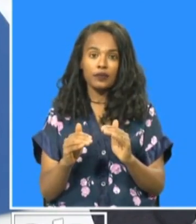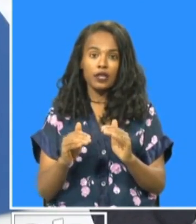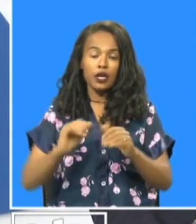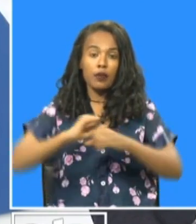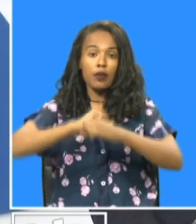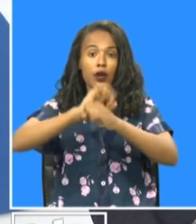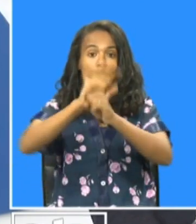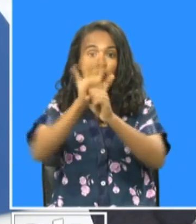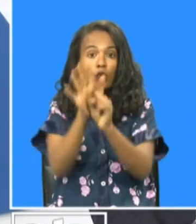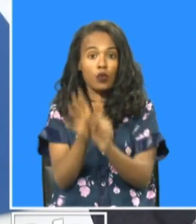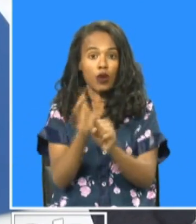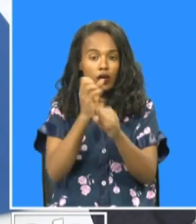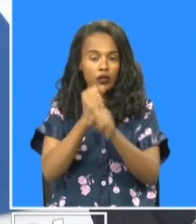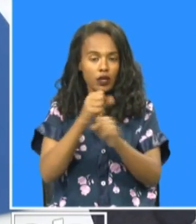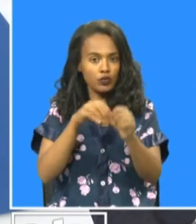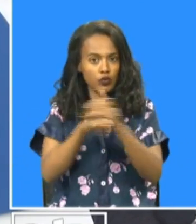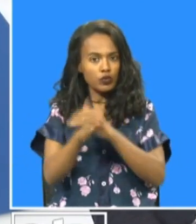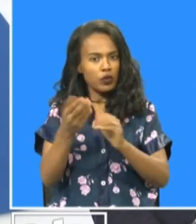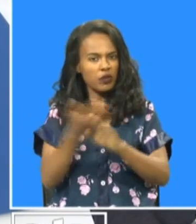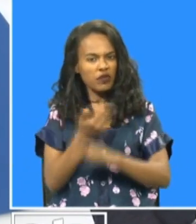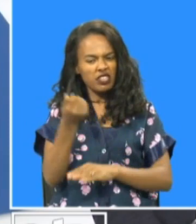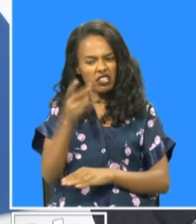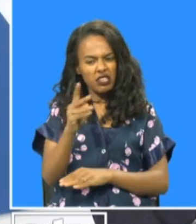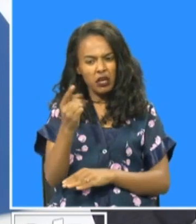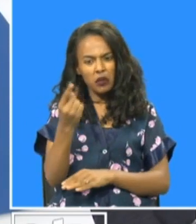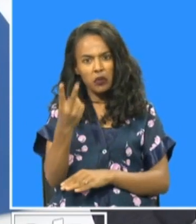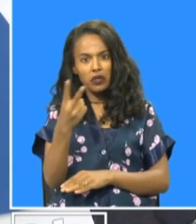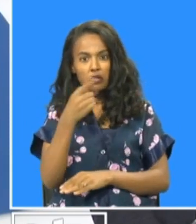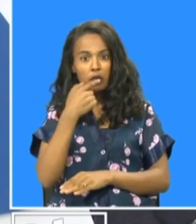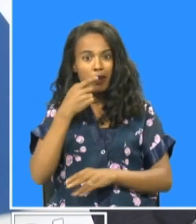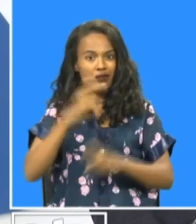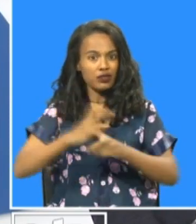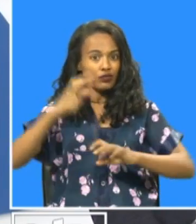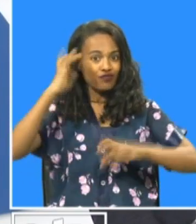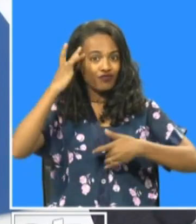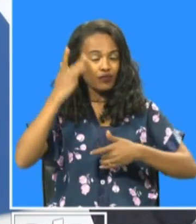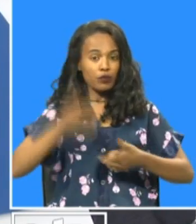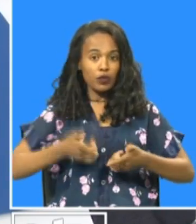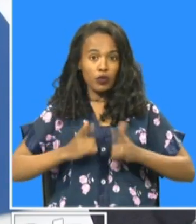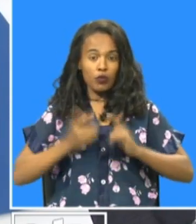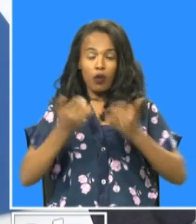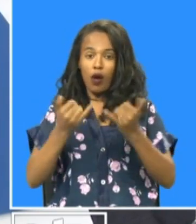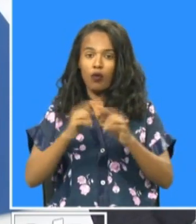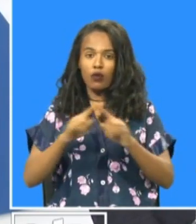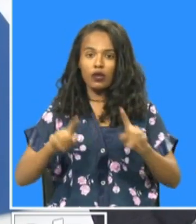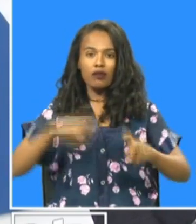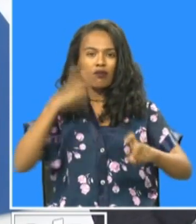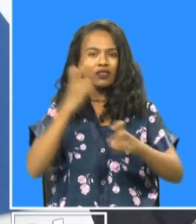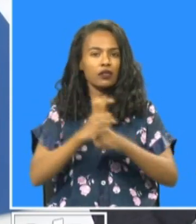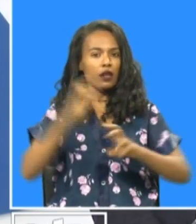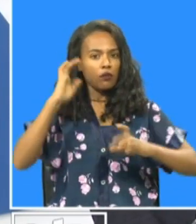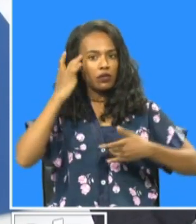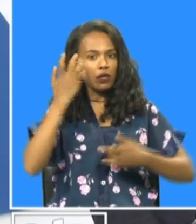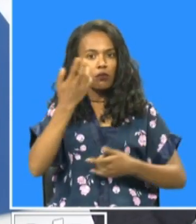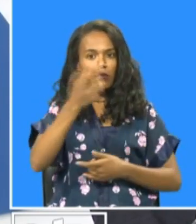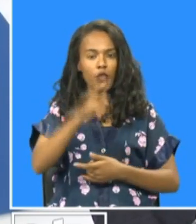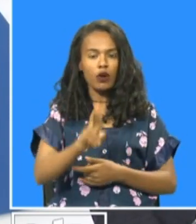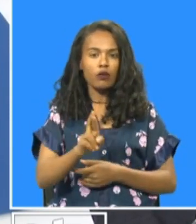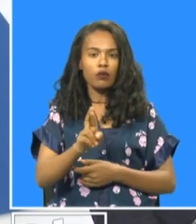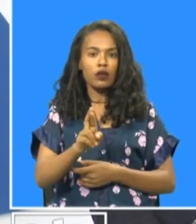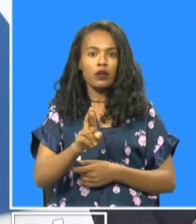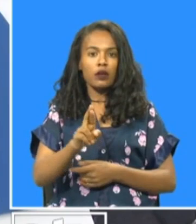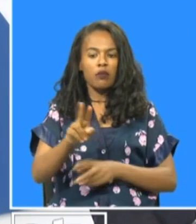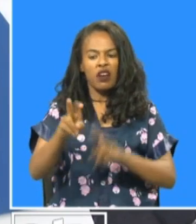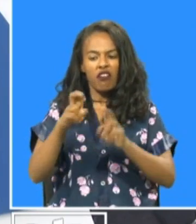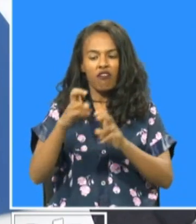በኮቪድ ከተያዙት ውስጥ ደግሞ ከበፊት በጣም ጥቂት አንድ ሁለት የሚባል የጽኑ ህሙማን የነበሩን ቢሆንም አሁን ግን በጸና የሚታመሙ ወይም